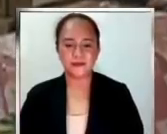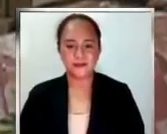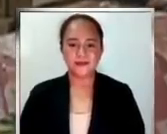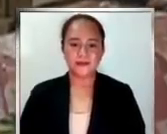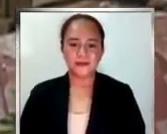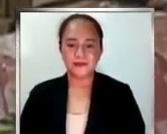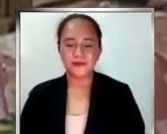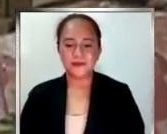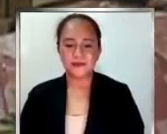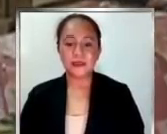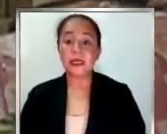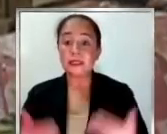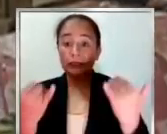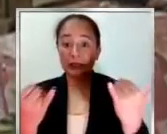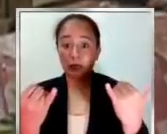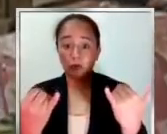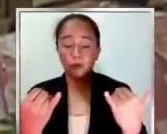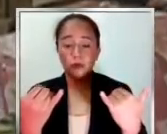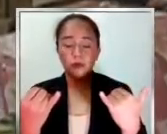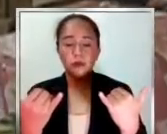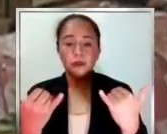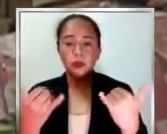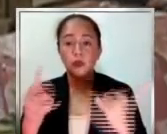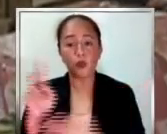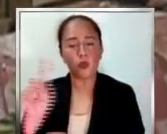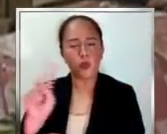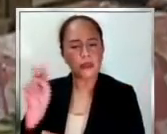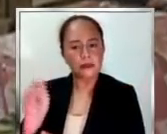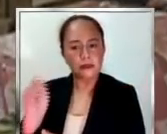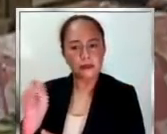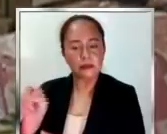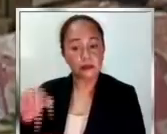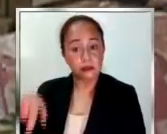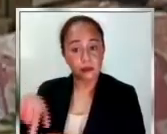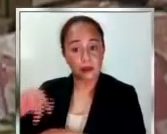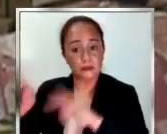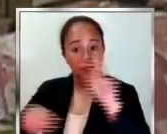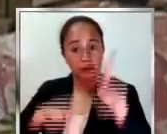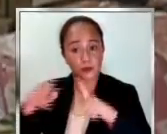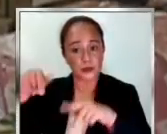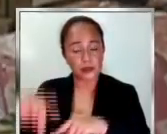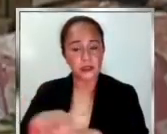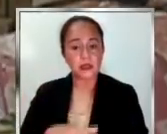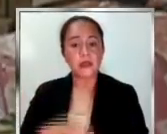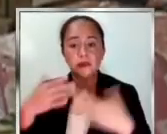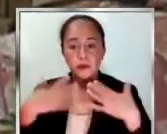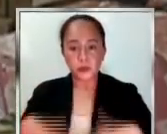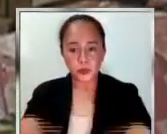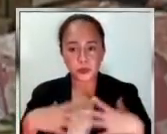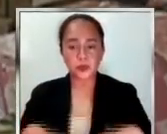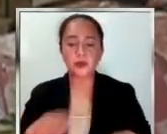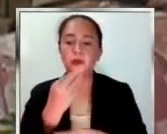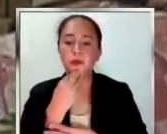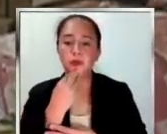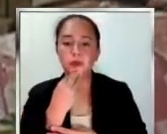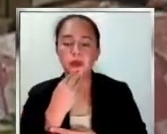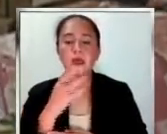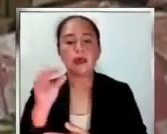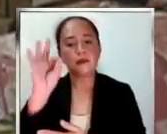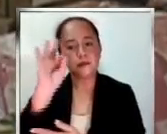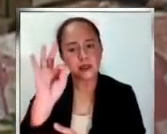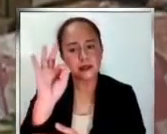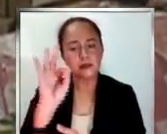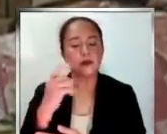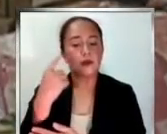Sa ngayon, ang pinakakailangan ng mga apektadong residente ay damit, pagkain at pera na siya